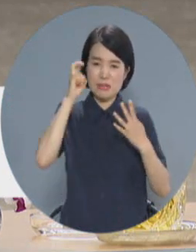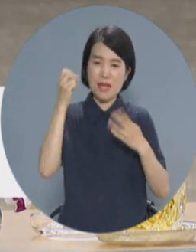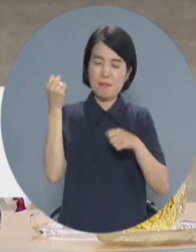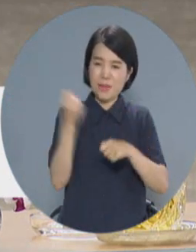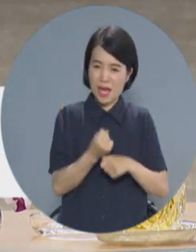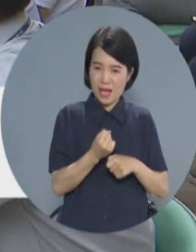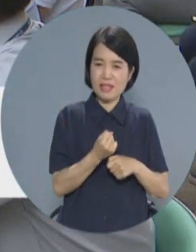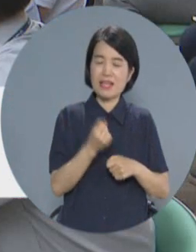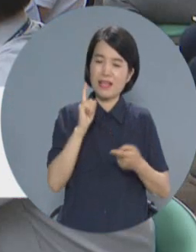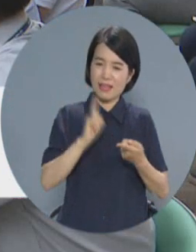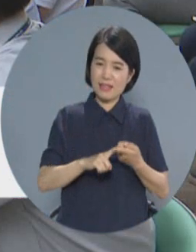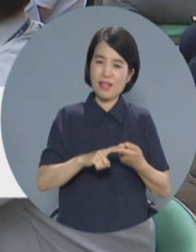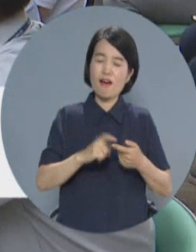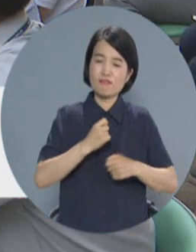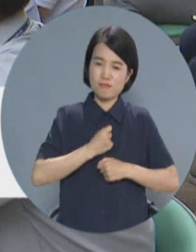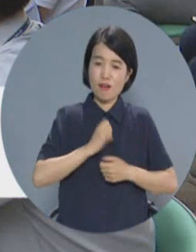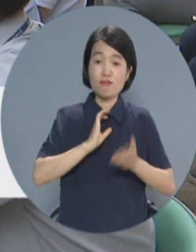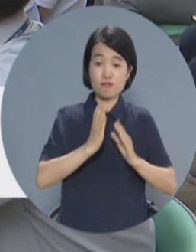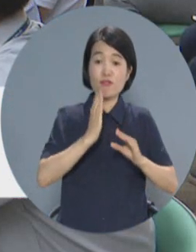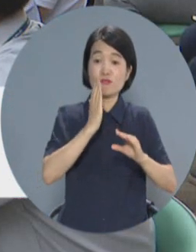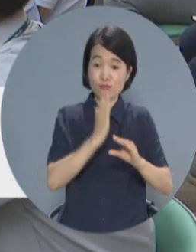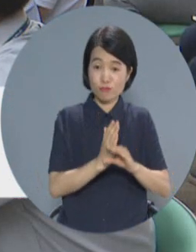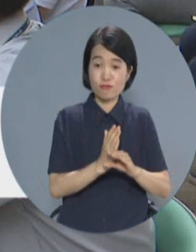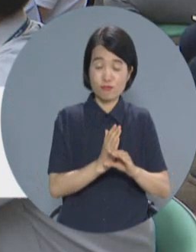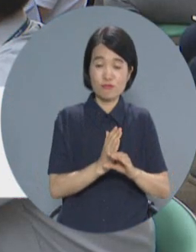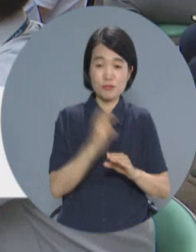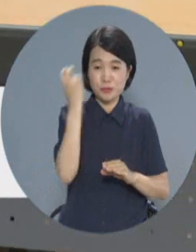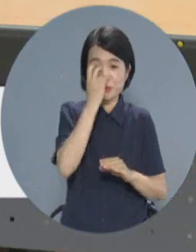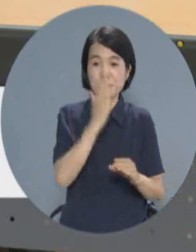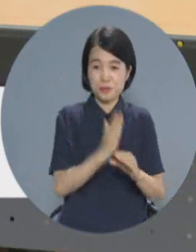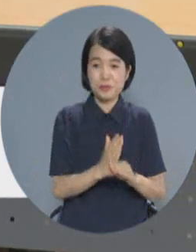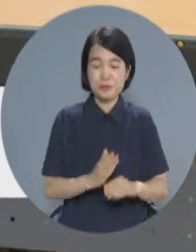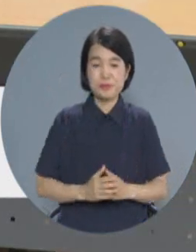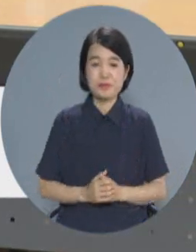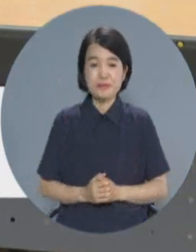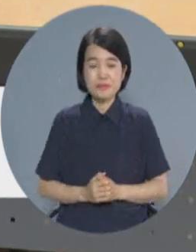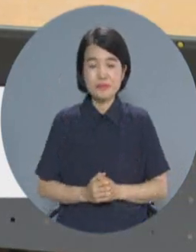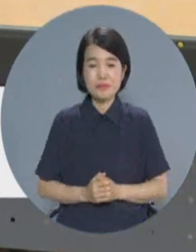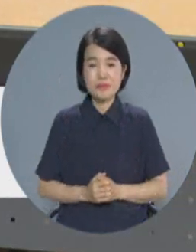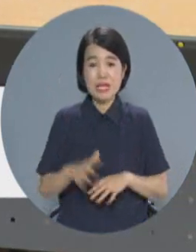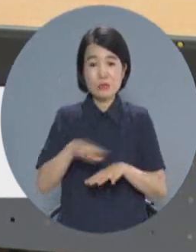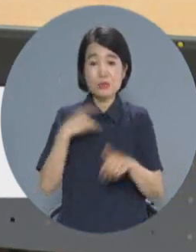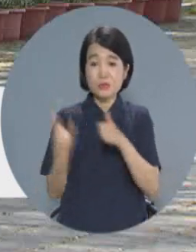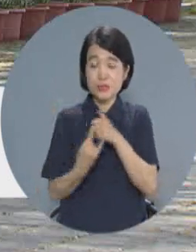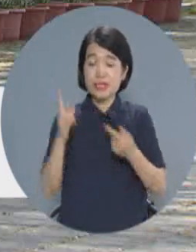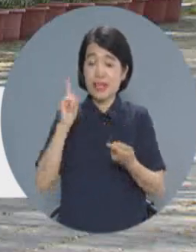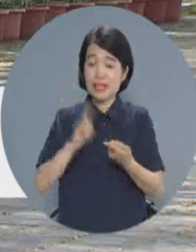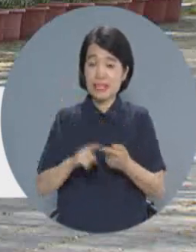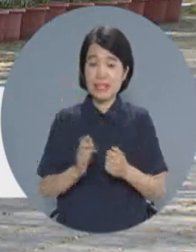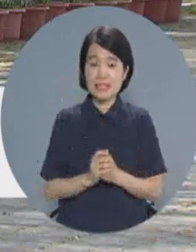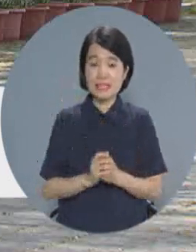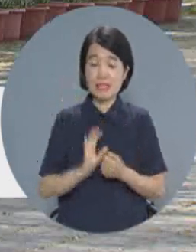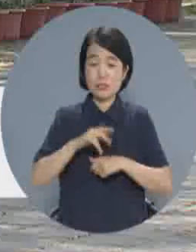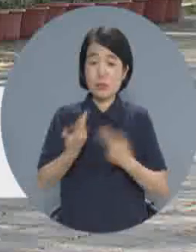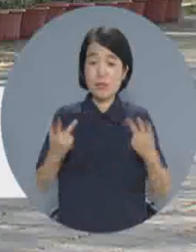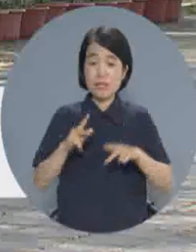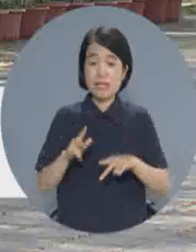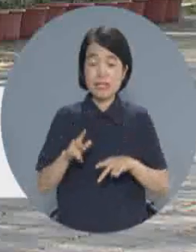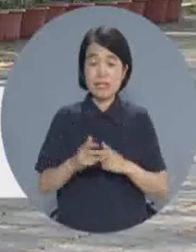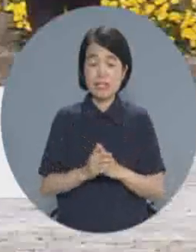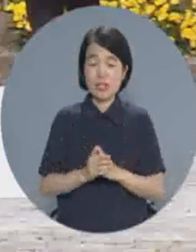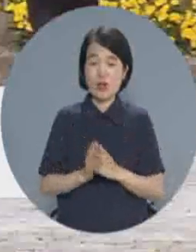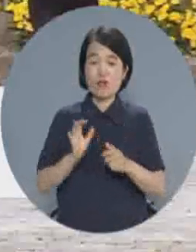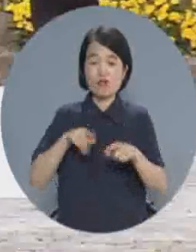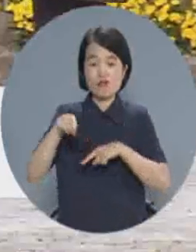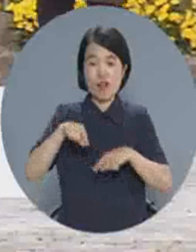20일가량 앞당기는 방안을 신중하게 검토 중인 것으로 알려졌습니다. 조직위는 이에 대해 정원박람회를 주관하는